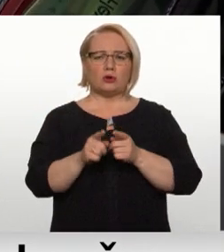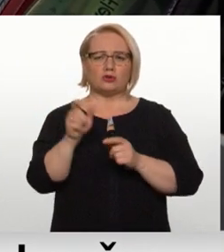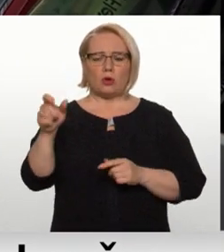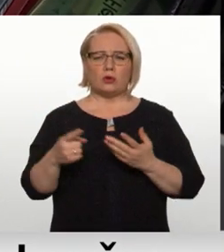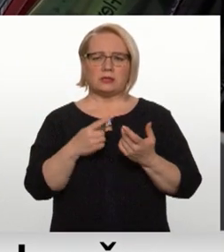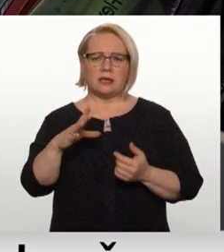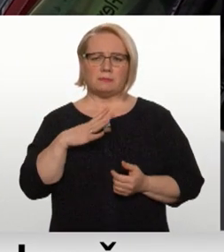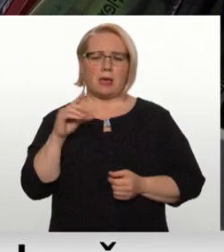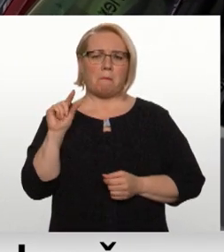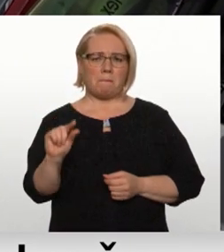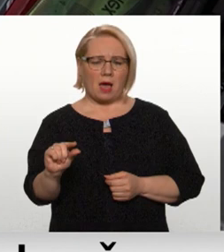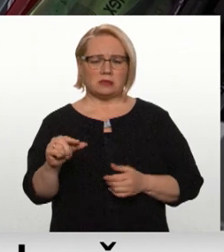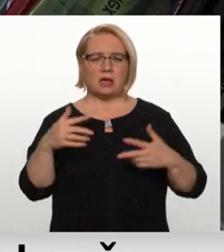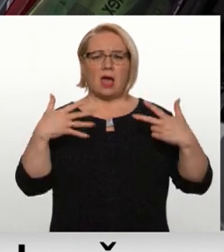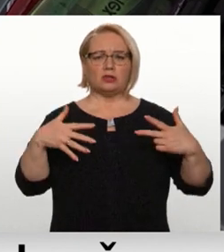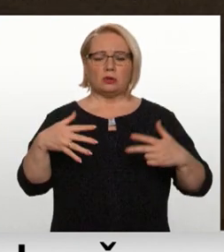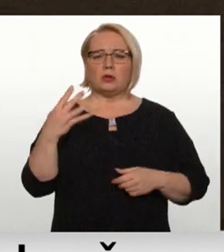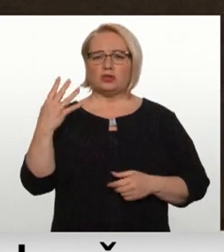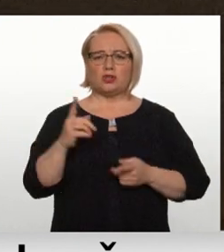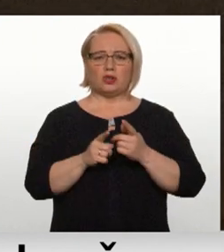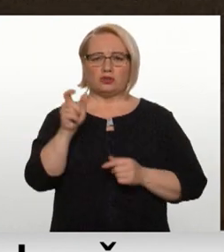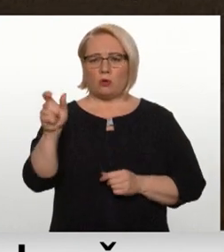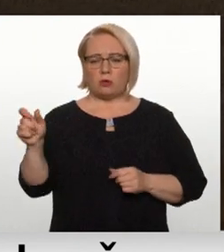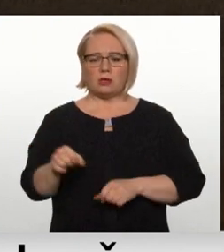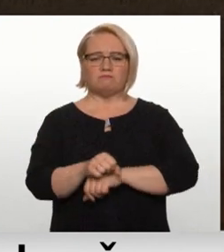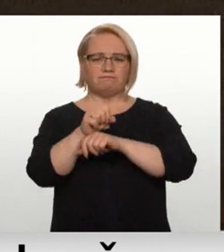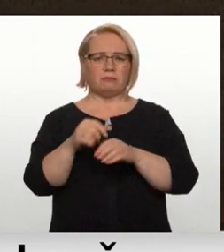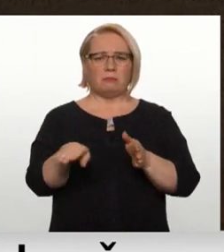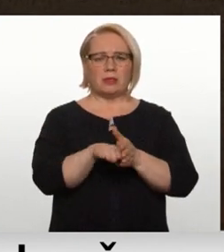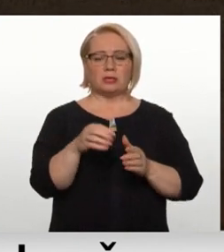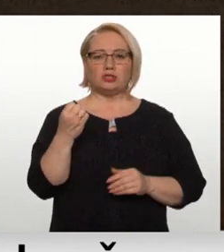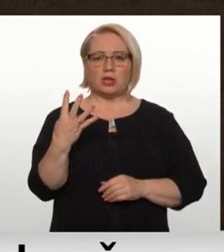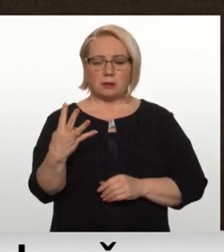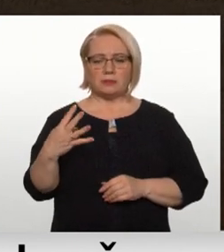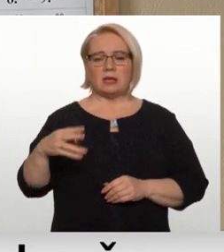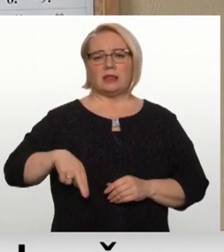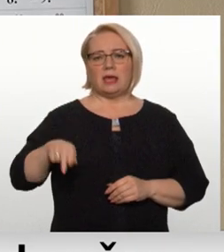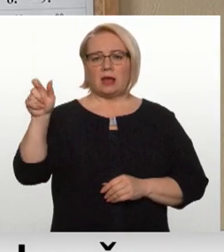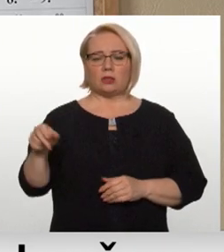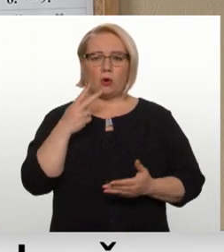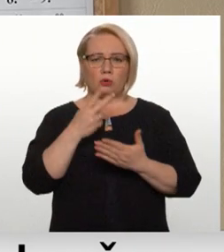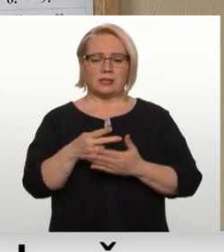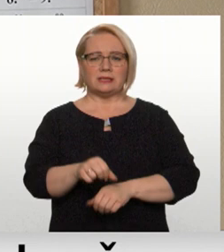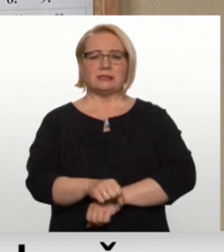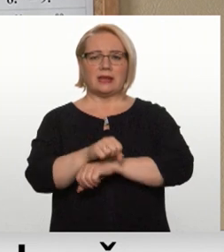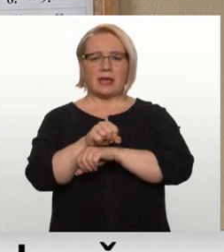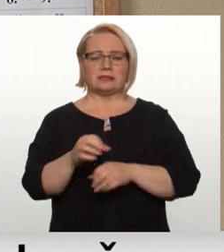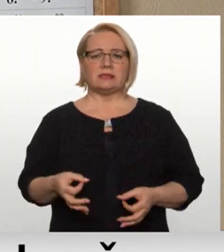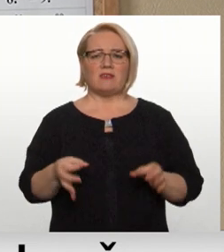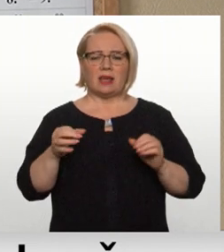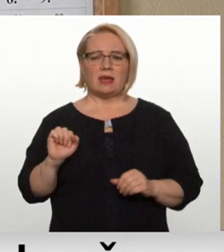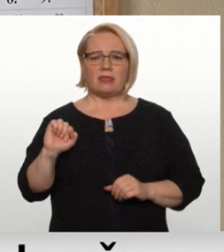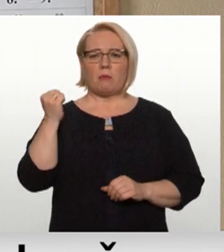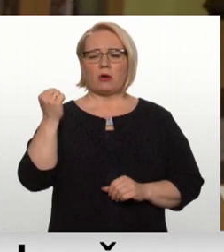bija salīdzinoši mazs. No 84 pedagogiem streikā piedalījās 14. Direktors uzskata, ka streiks ir svarīga demokrātijas